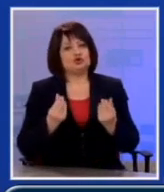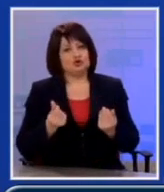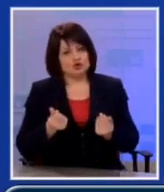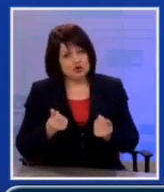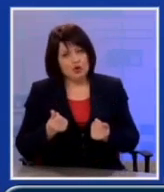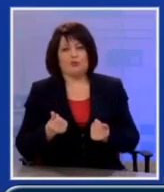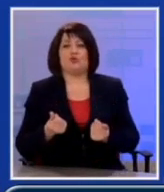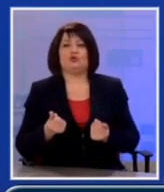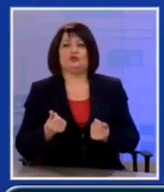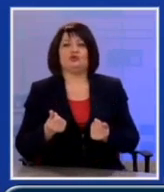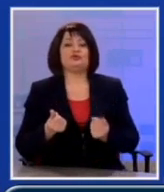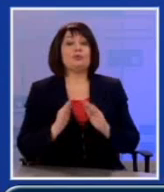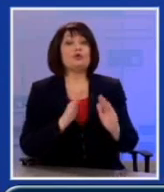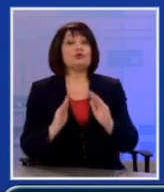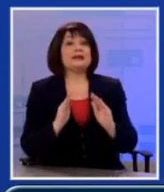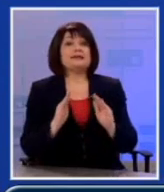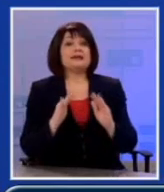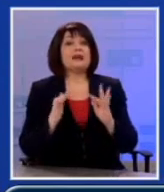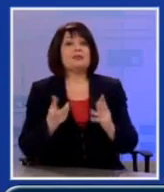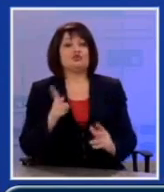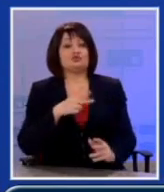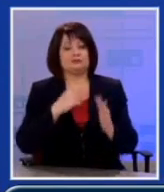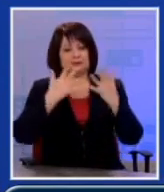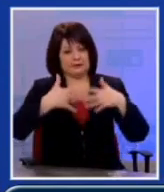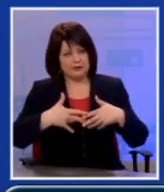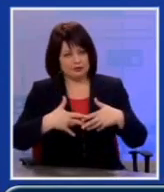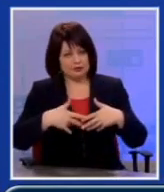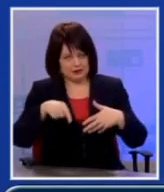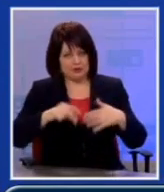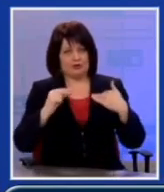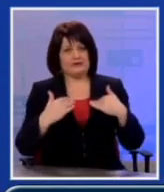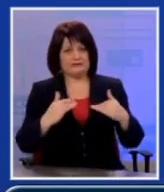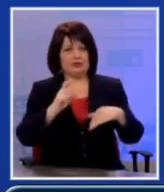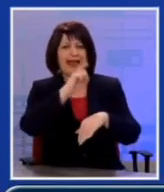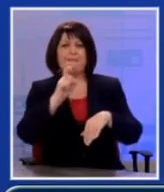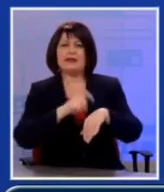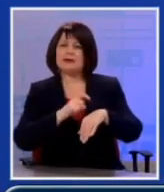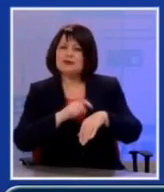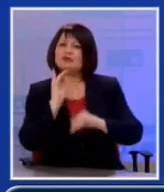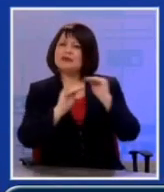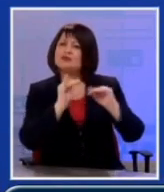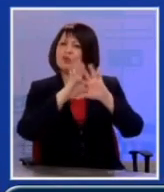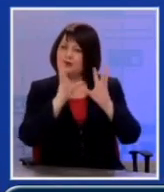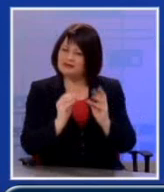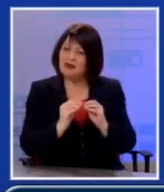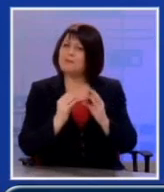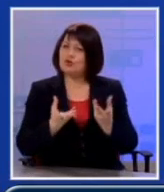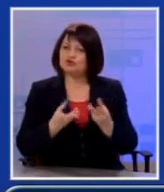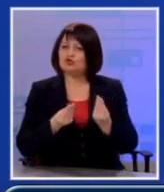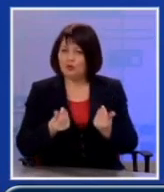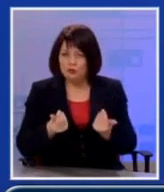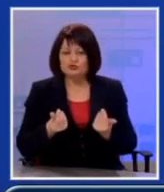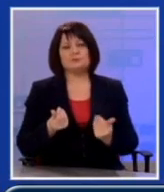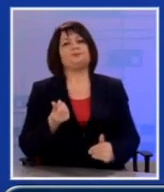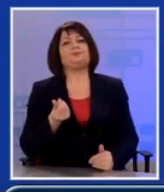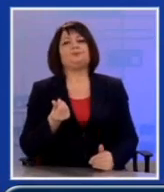να διασφαλιστεί η σωστή λειτουργία του κοινοβουλευτικού ελέγχου είναι